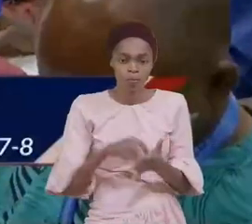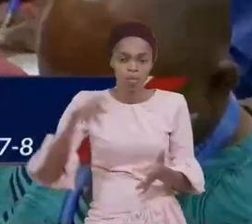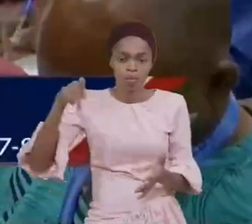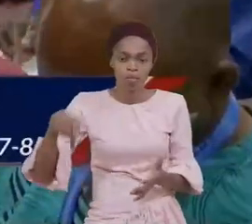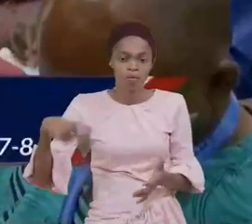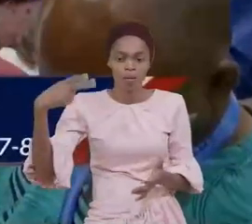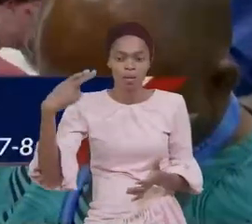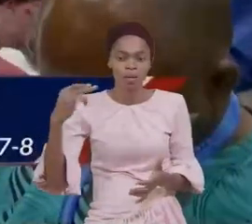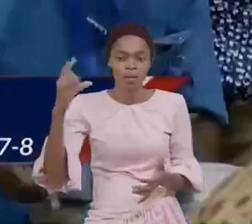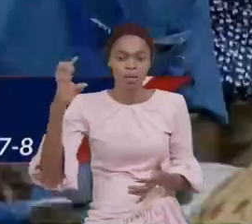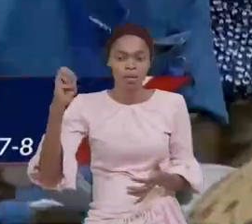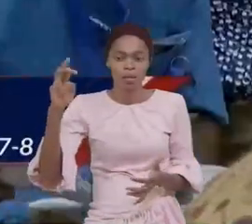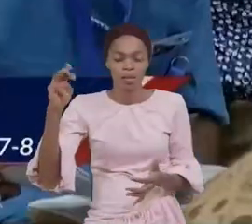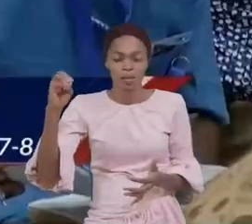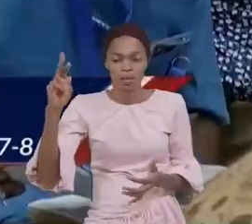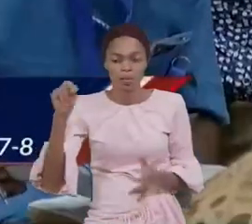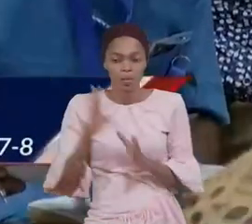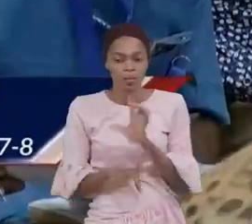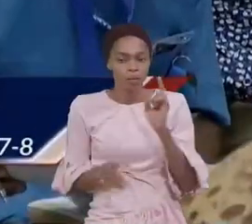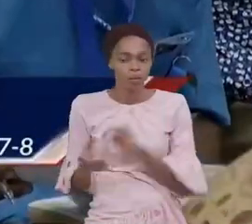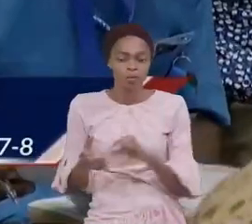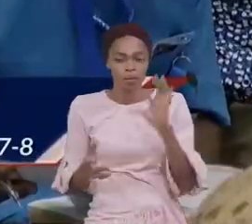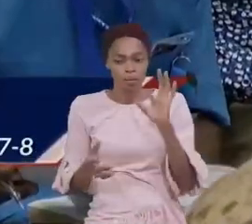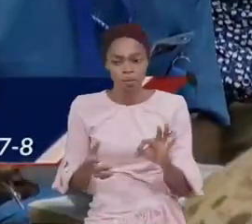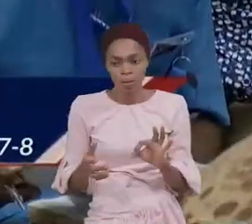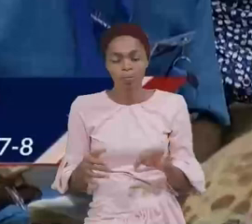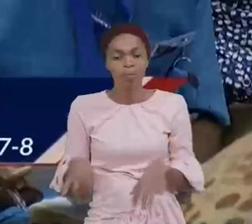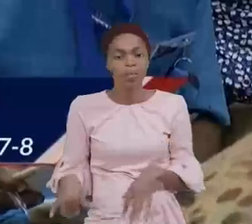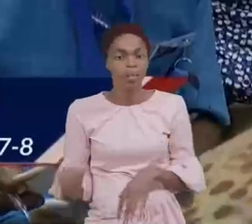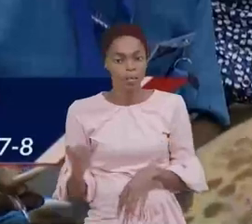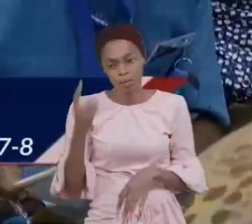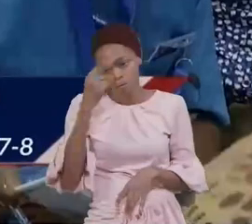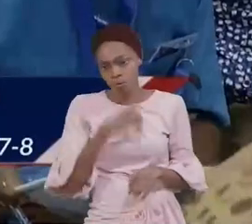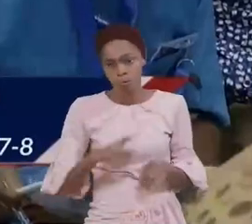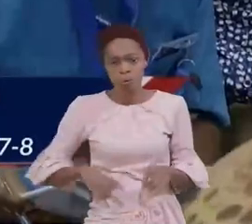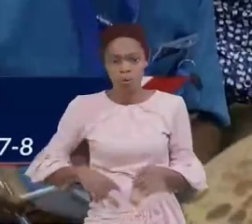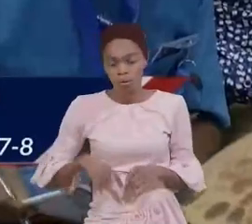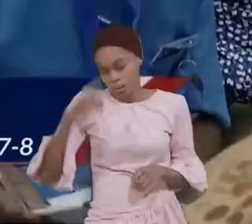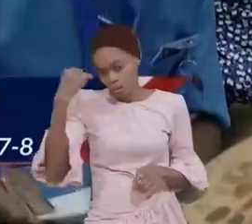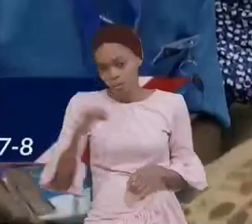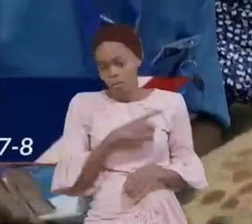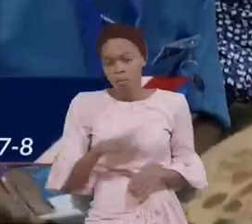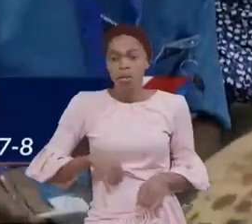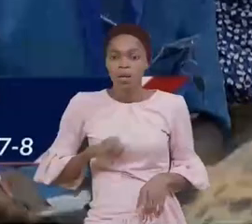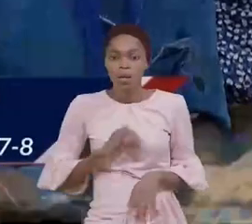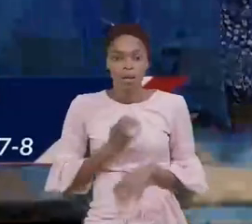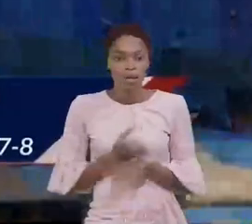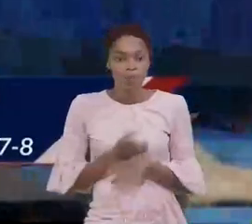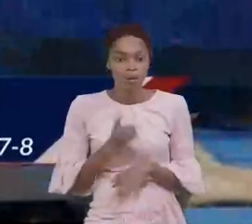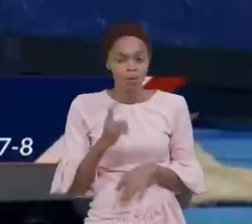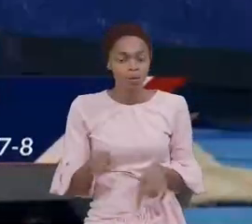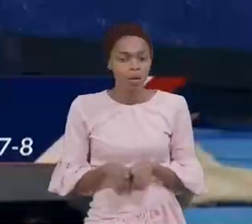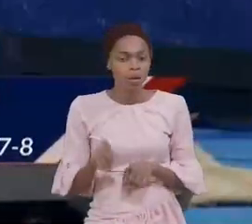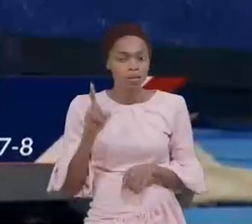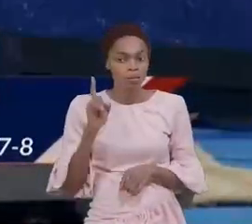Philémon 9, C'est de préférence